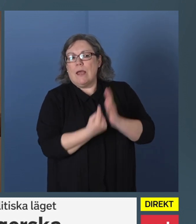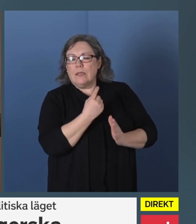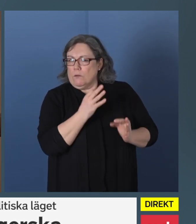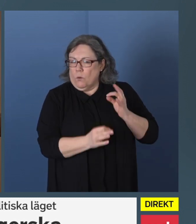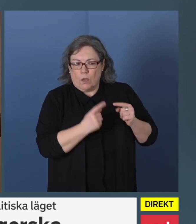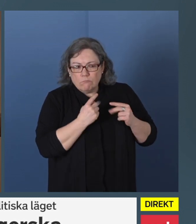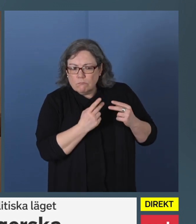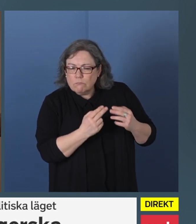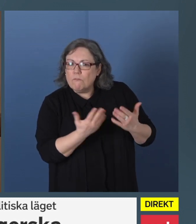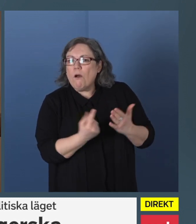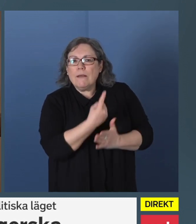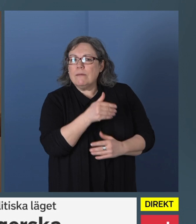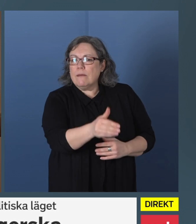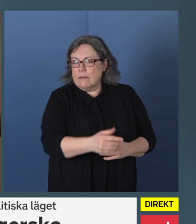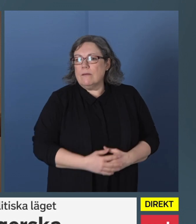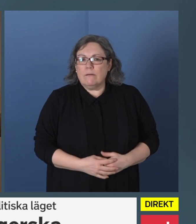noga.